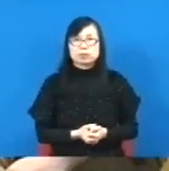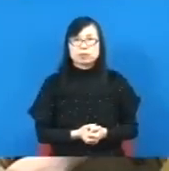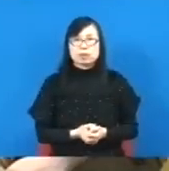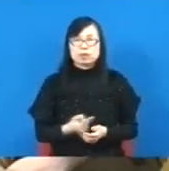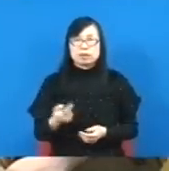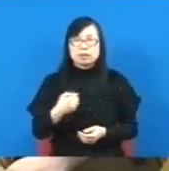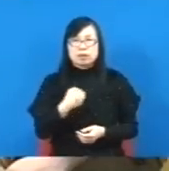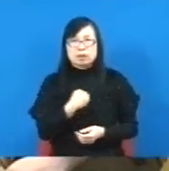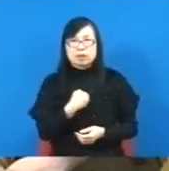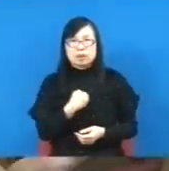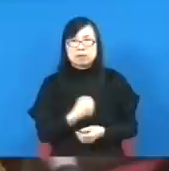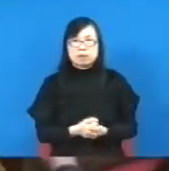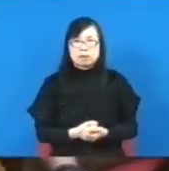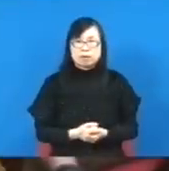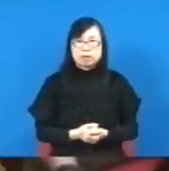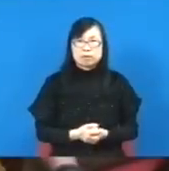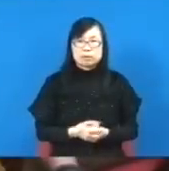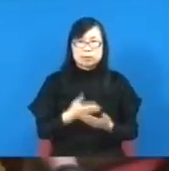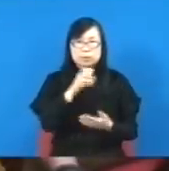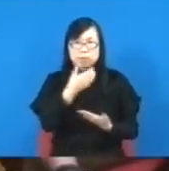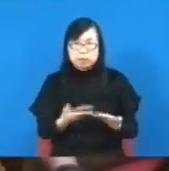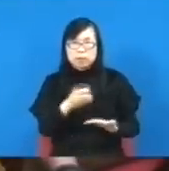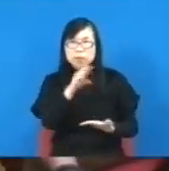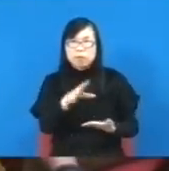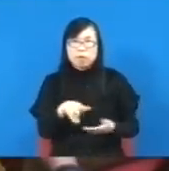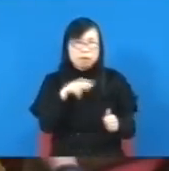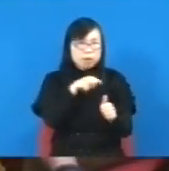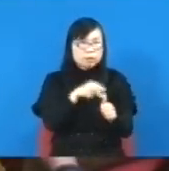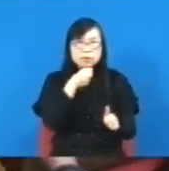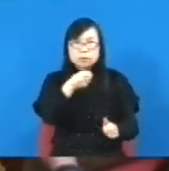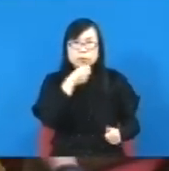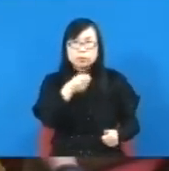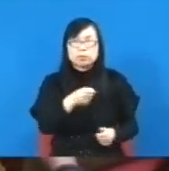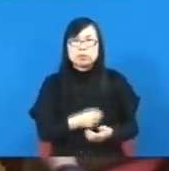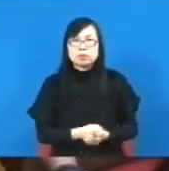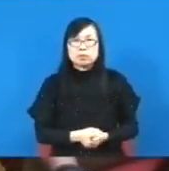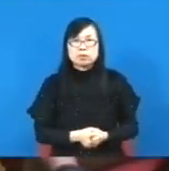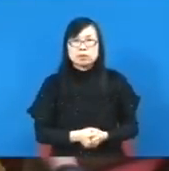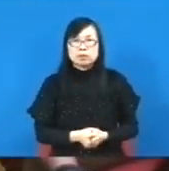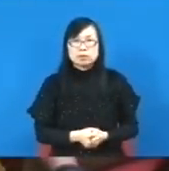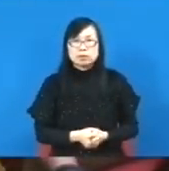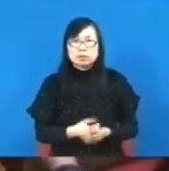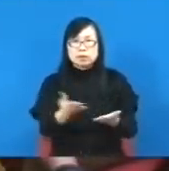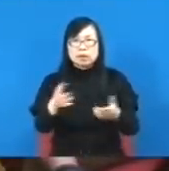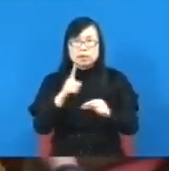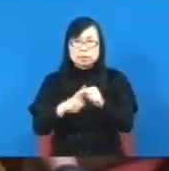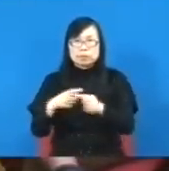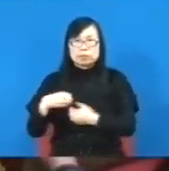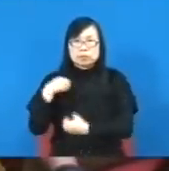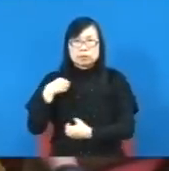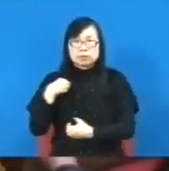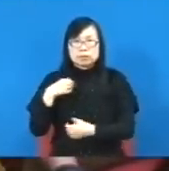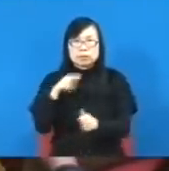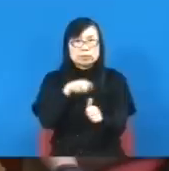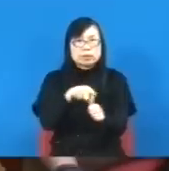咁我問佢你咁如果咁講，咁樣控制傳媒，我話你係咪即係共產黨控制人咧？共產黨即